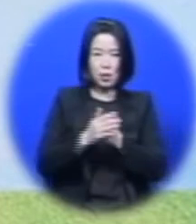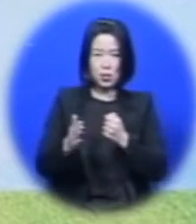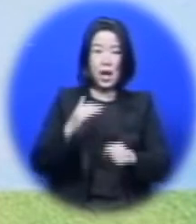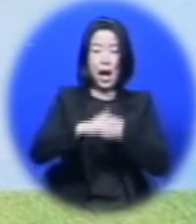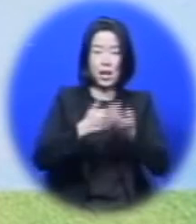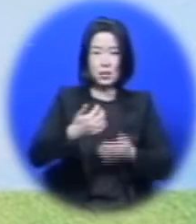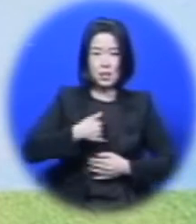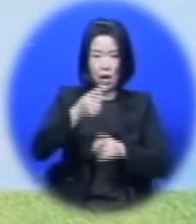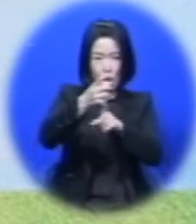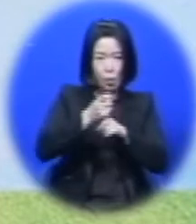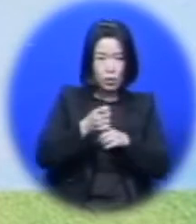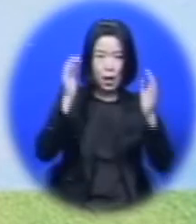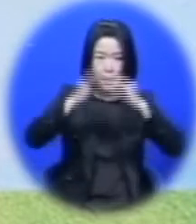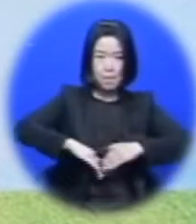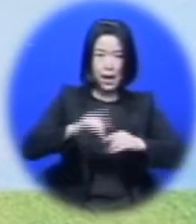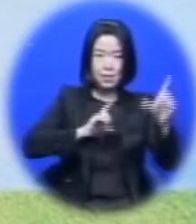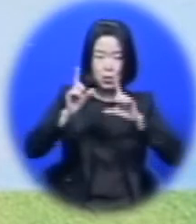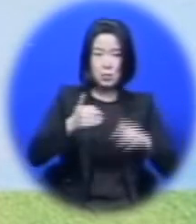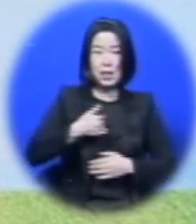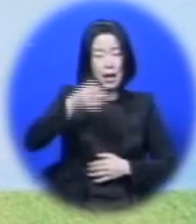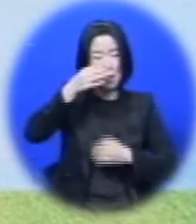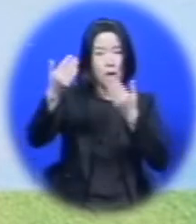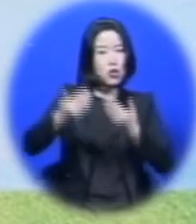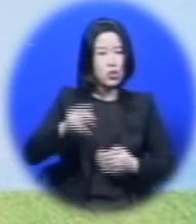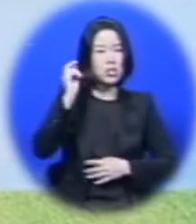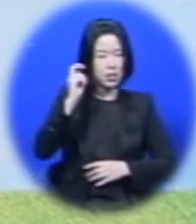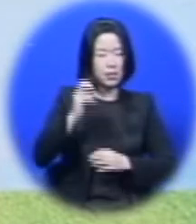내 원수가 망하는 꼴을 나에게 보여주실 것이다.